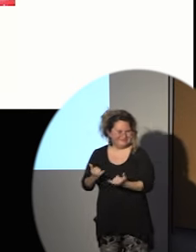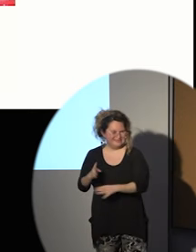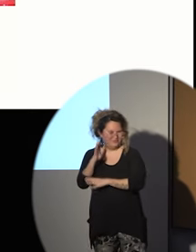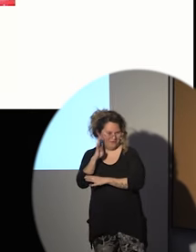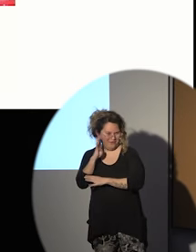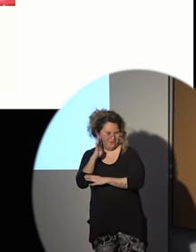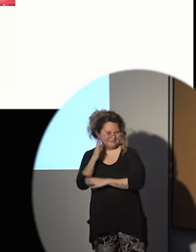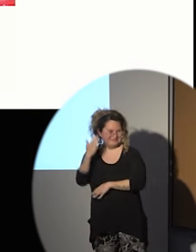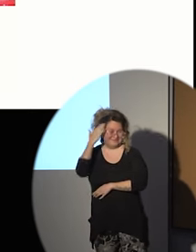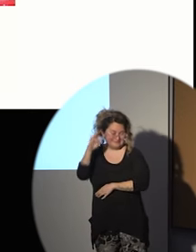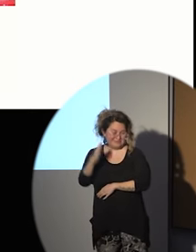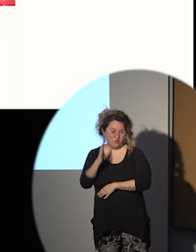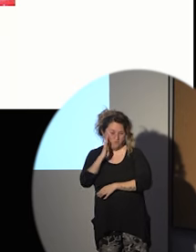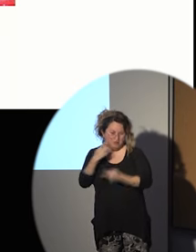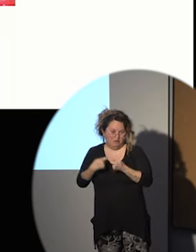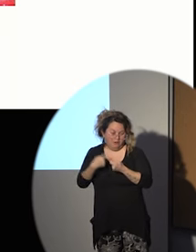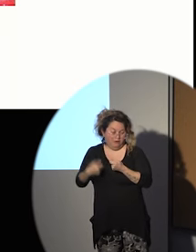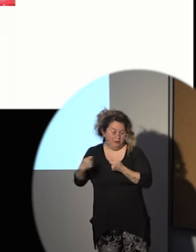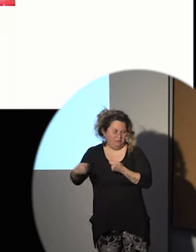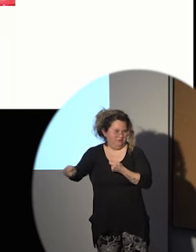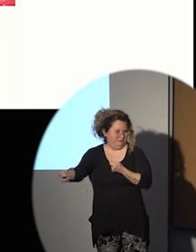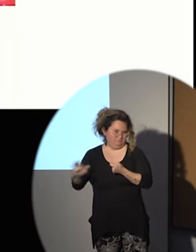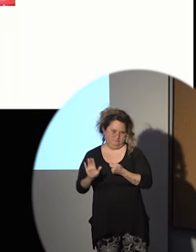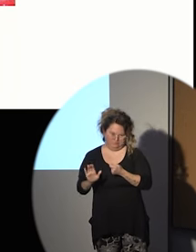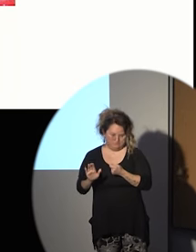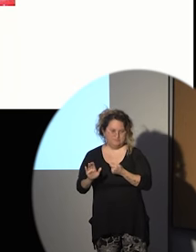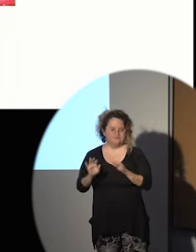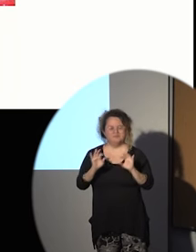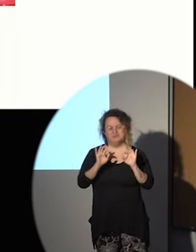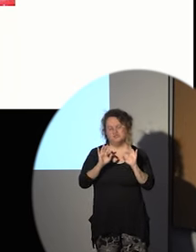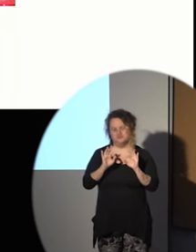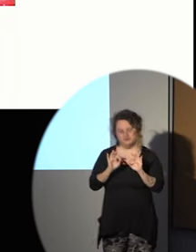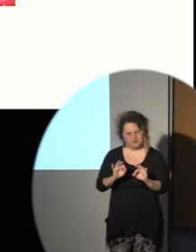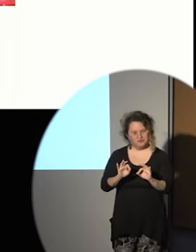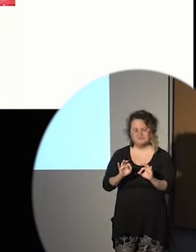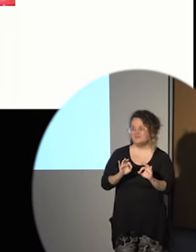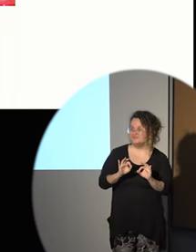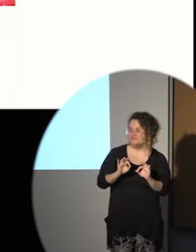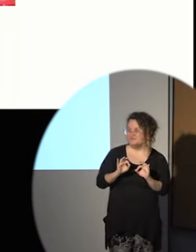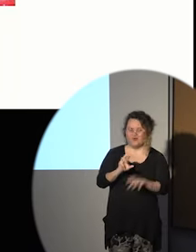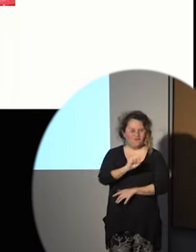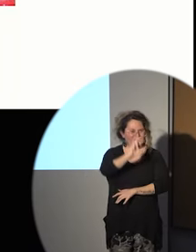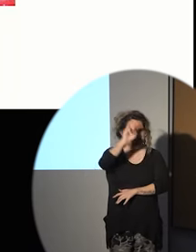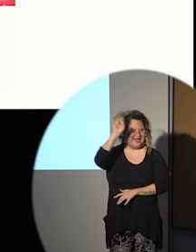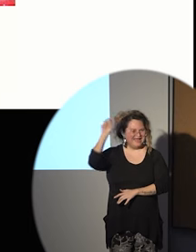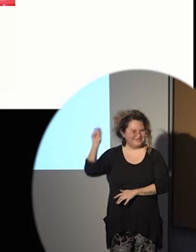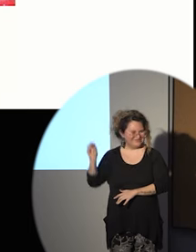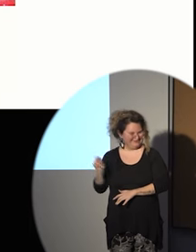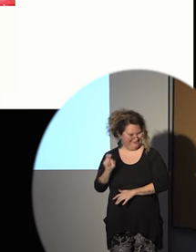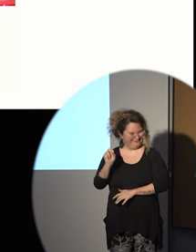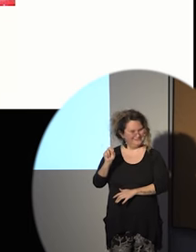oralement, mais il contient non seulement ce voyage, donc d'abord un voyage fictif, ensuite un